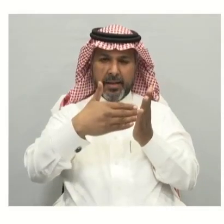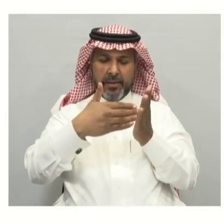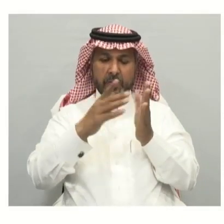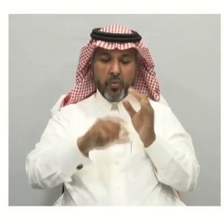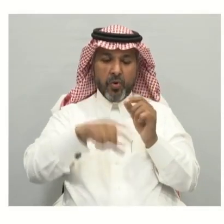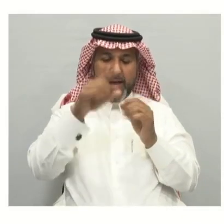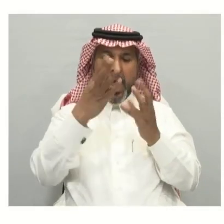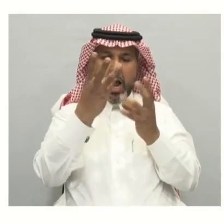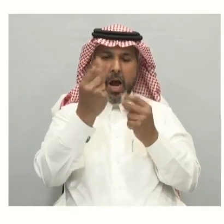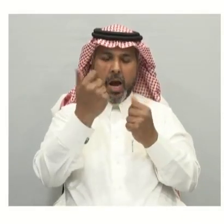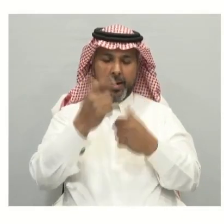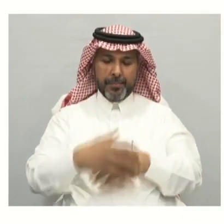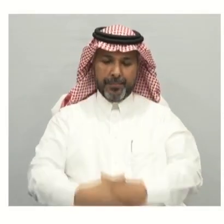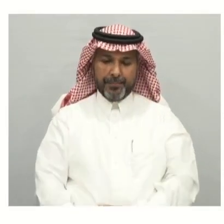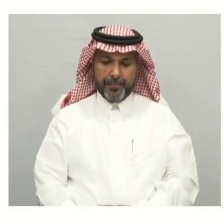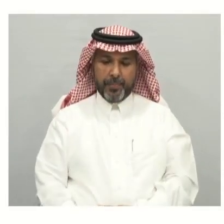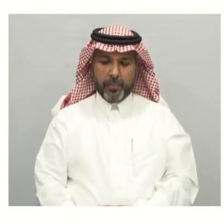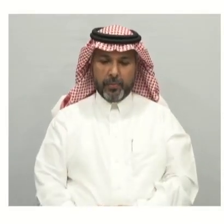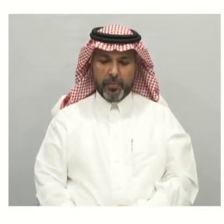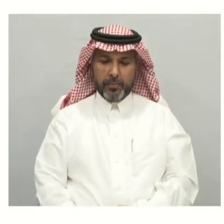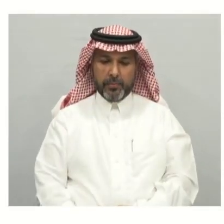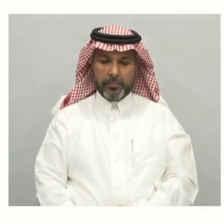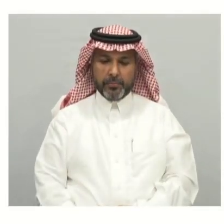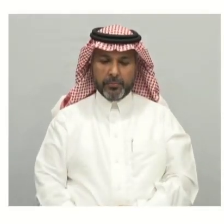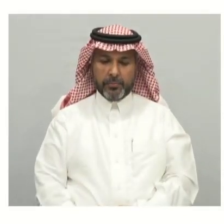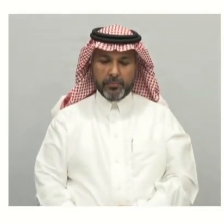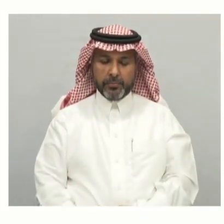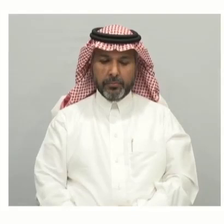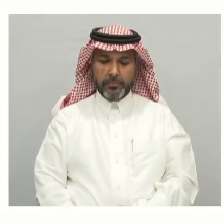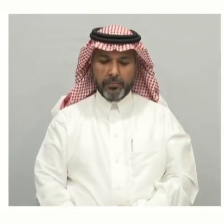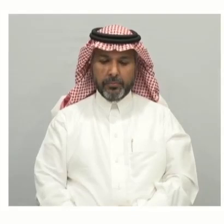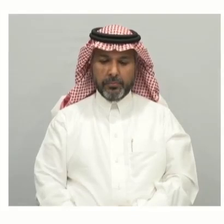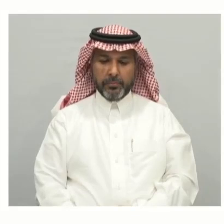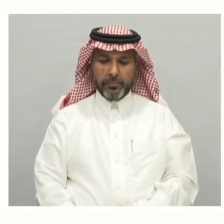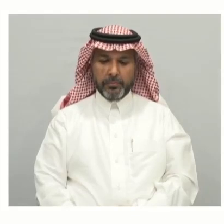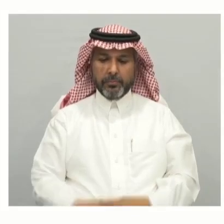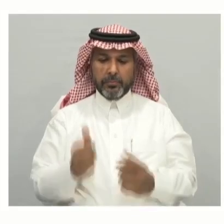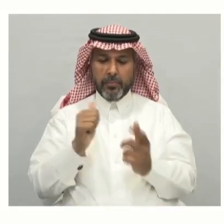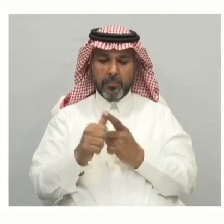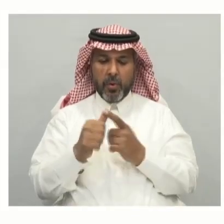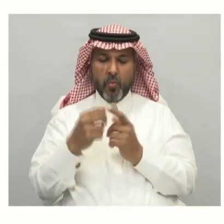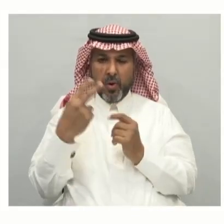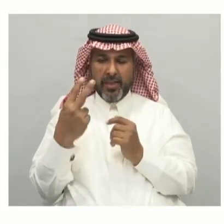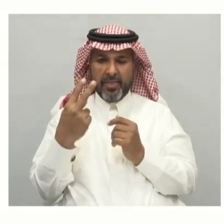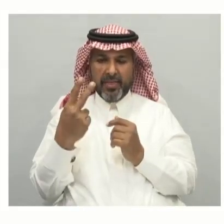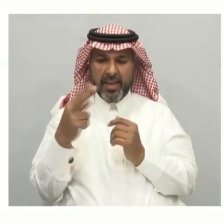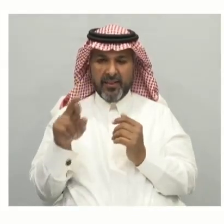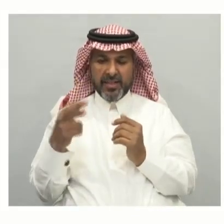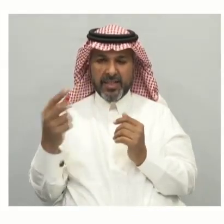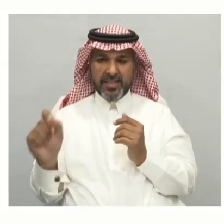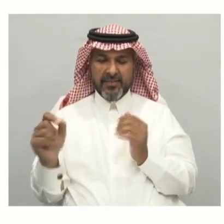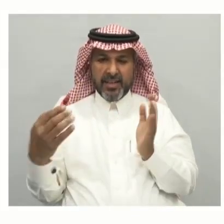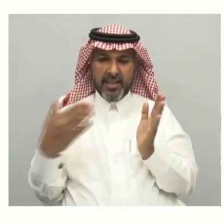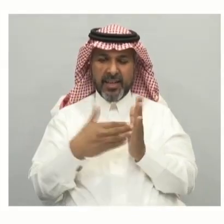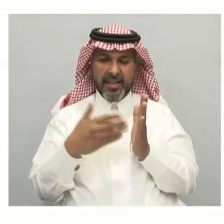يمثل عدد السلع لدينا الفئه الاولى من اثنان الى اثنان وتسعه من عشره